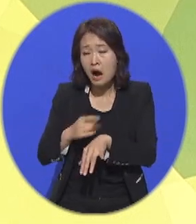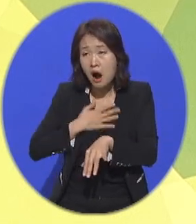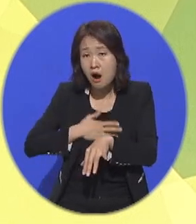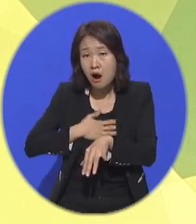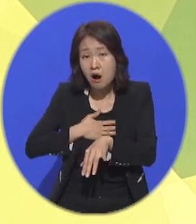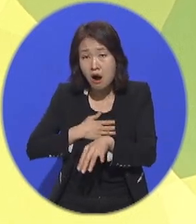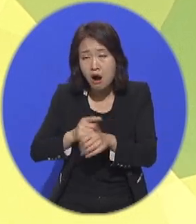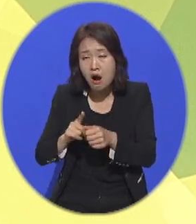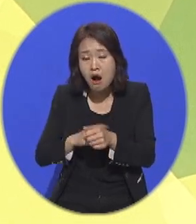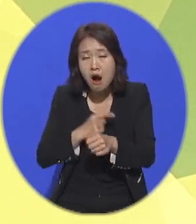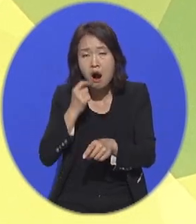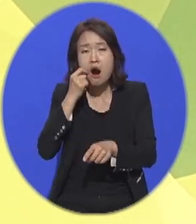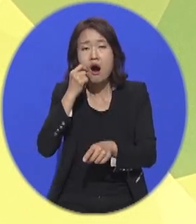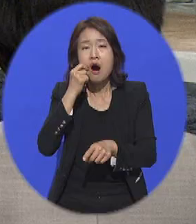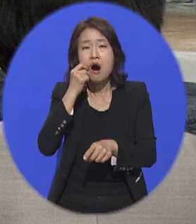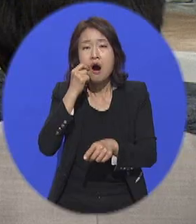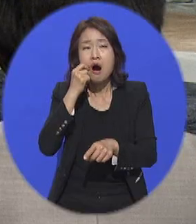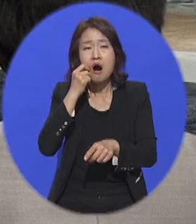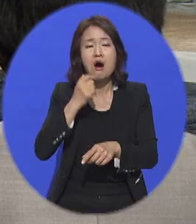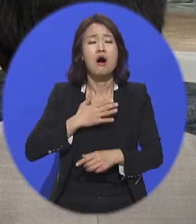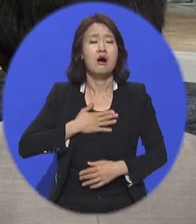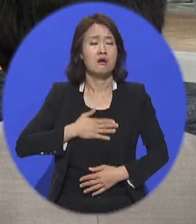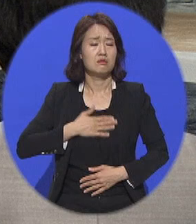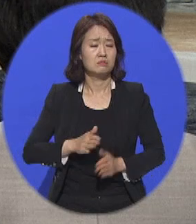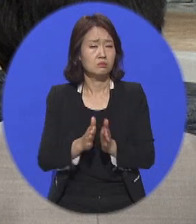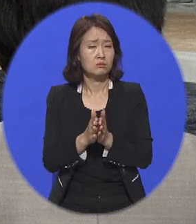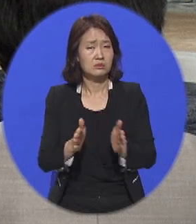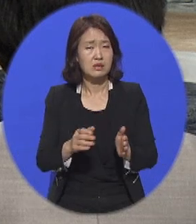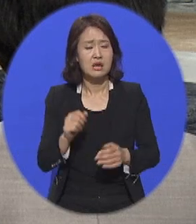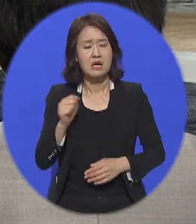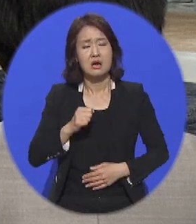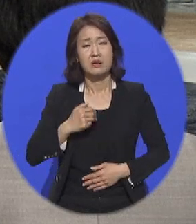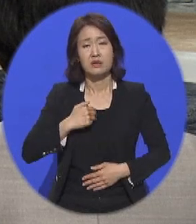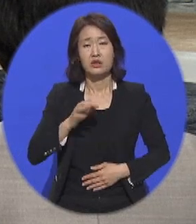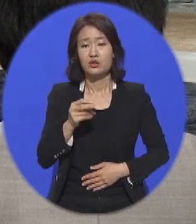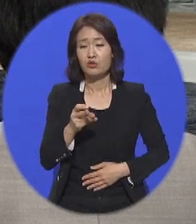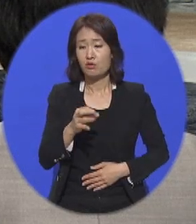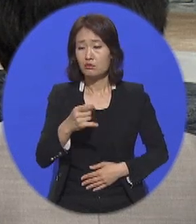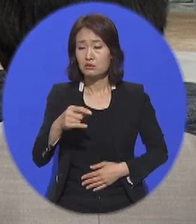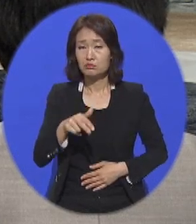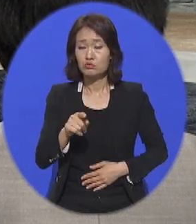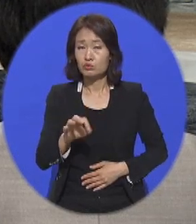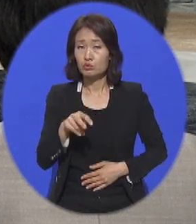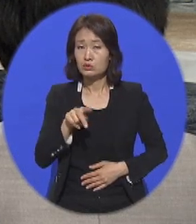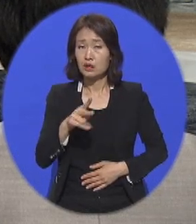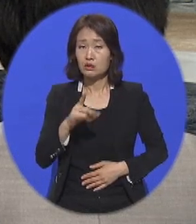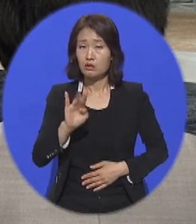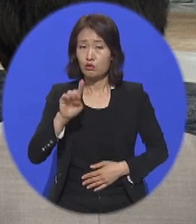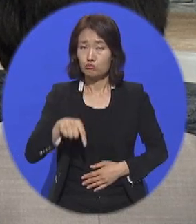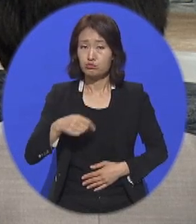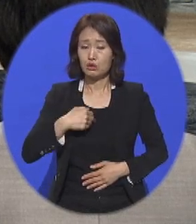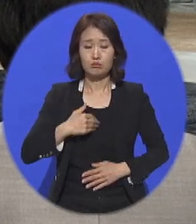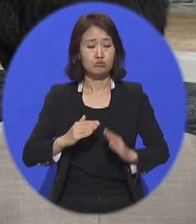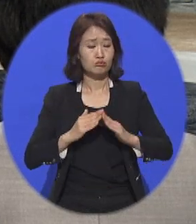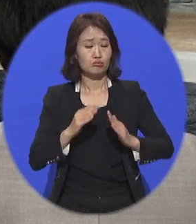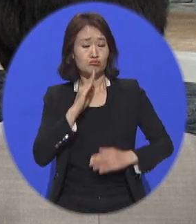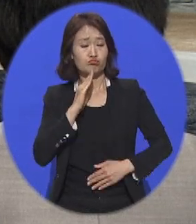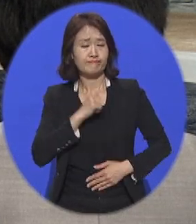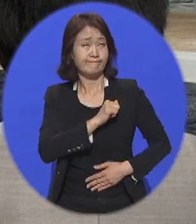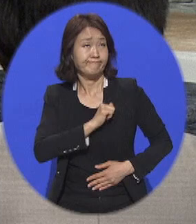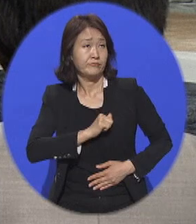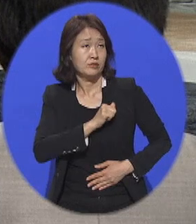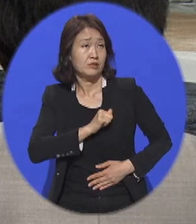순간 여러분은 방비됩니다. 그러고 난 다음에 그래 내가 명색이 영의정 사대부 집안인데 참았습니다. 참을 나니까 눈앞에서